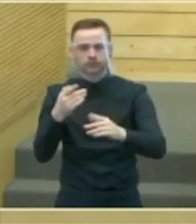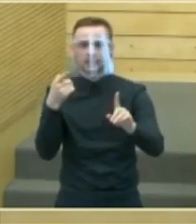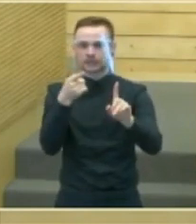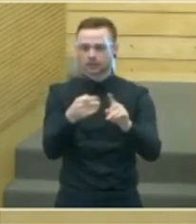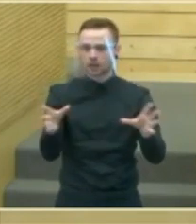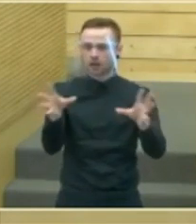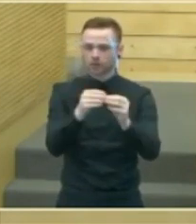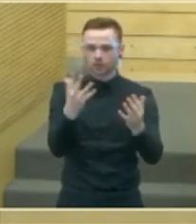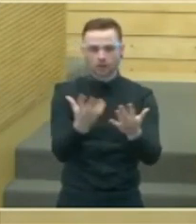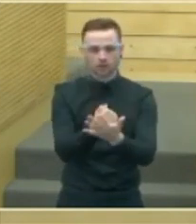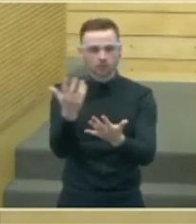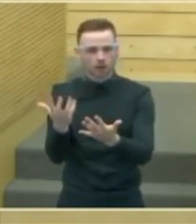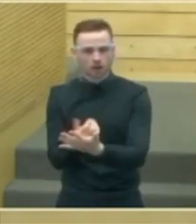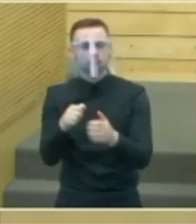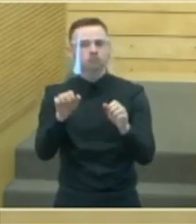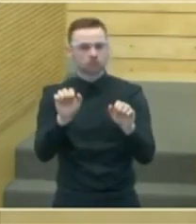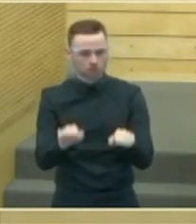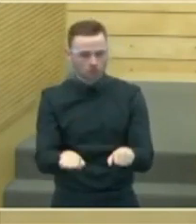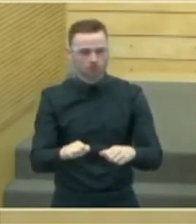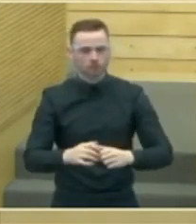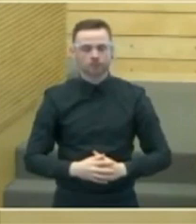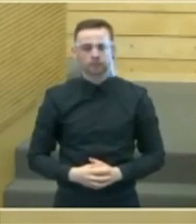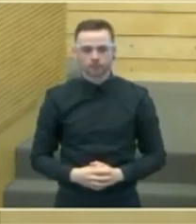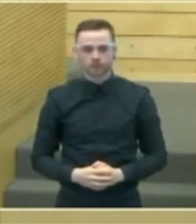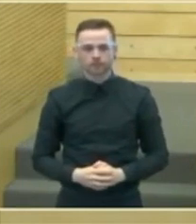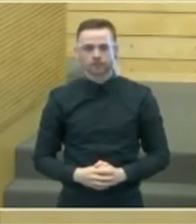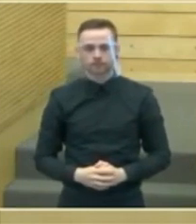tikslams bus lemta tapti rytojumi.